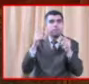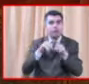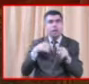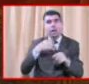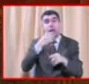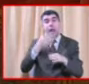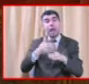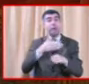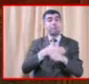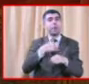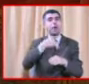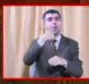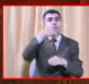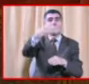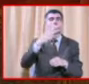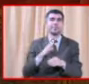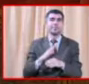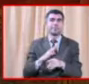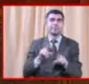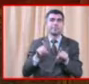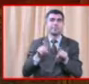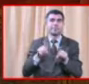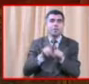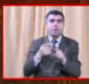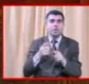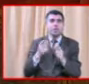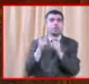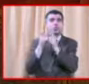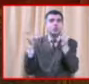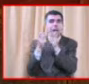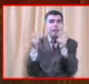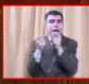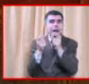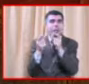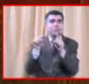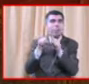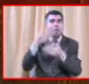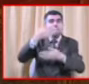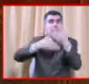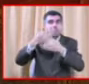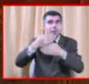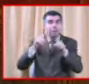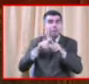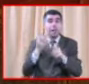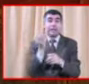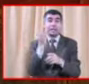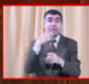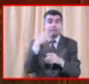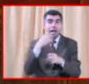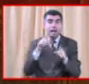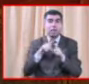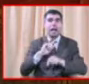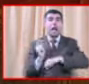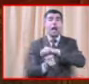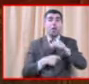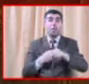الموضوع، انه طلب العروض دار قبل 2010 وميدل ترجعات اقليم في 2010،